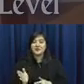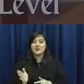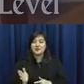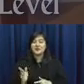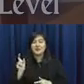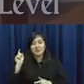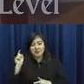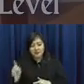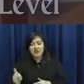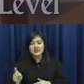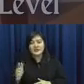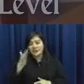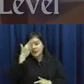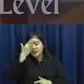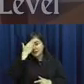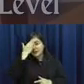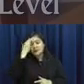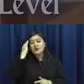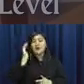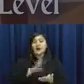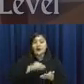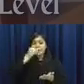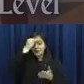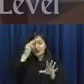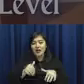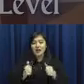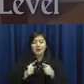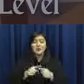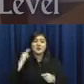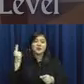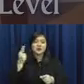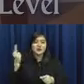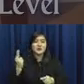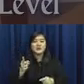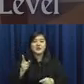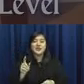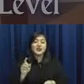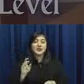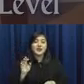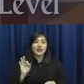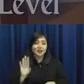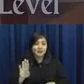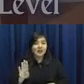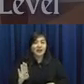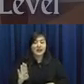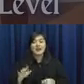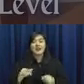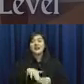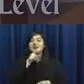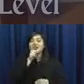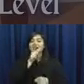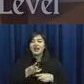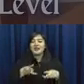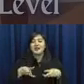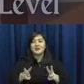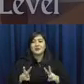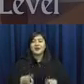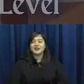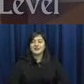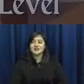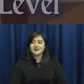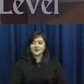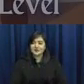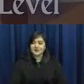at katutuwa ng Diyos. Amen. Di ba? Pwede niyong gawin yun. Hindi, so, hindi naman mahirap sa totoo lang but eh. Hindi, ang ginagawa